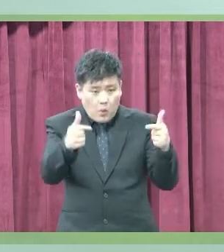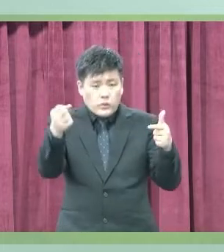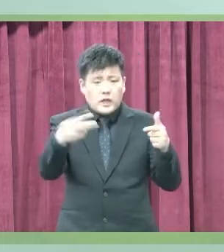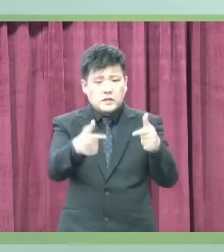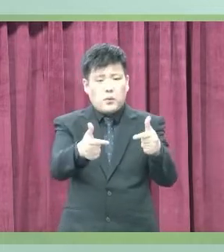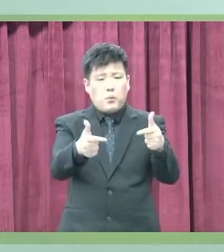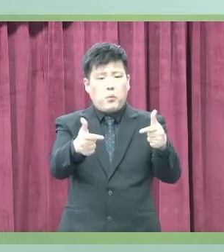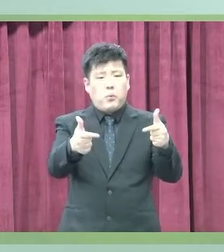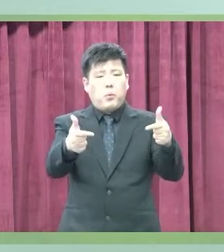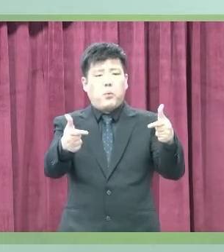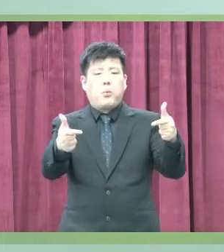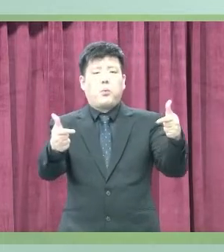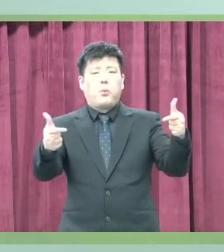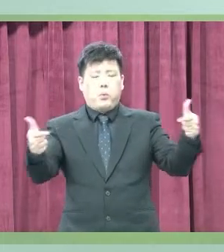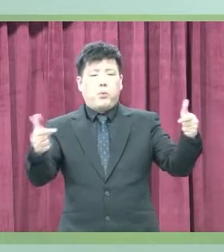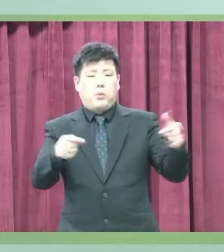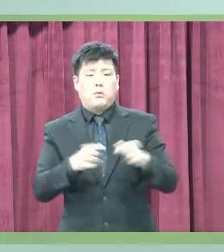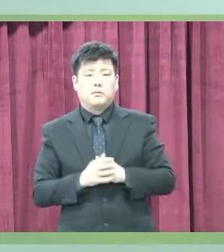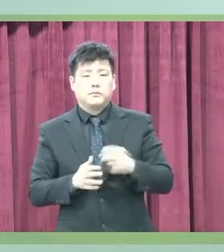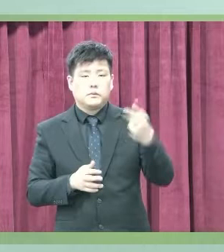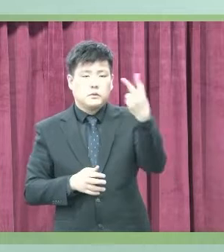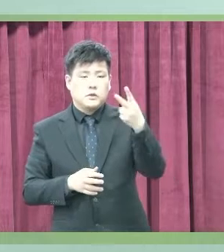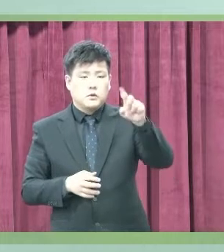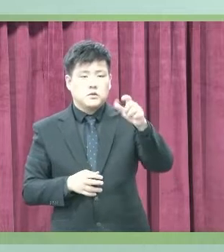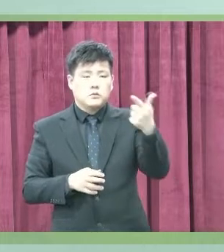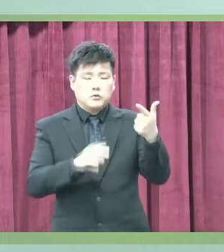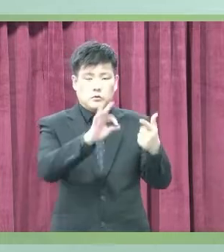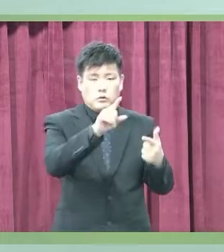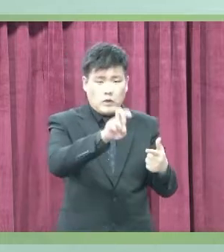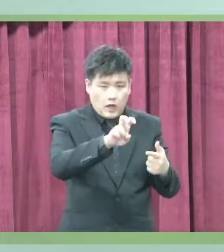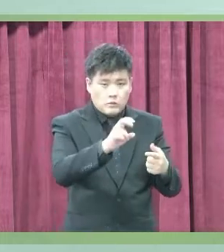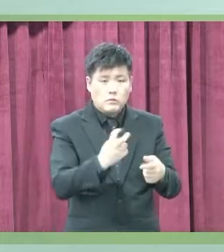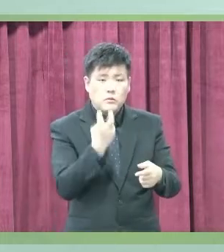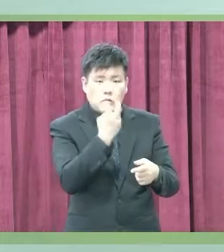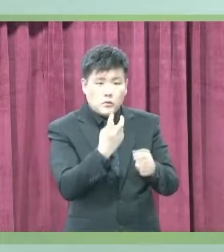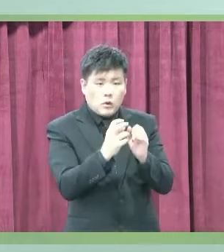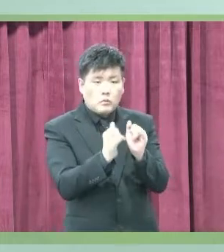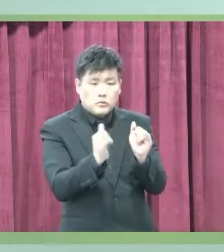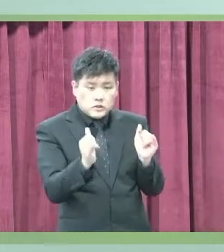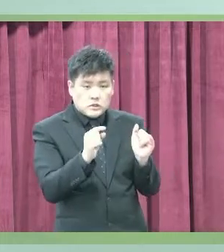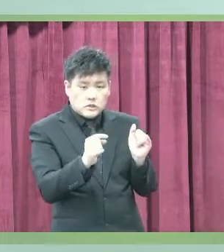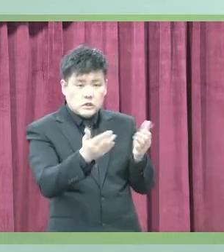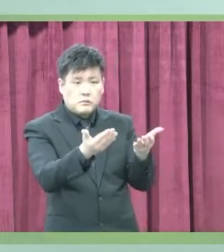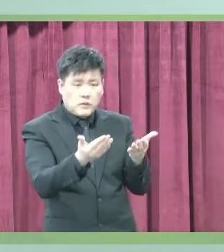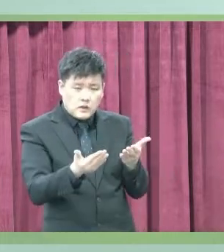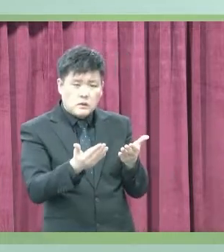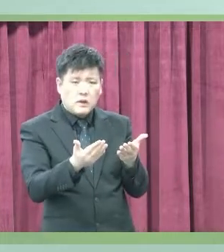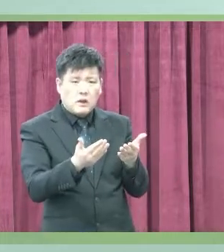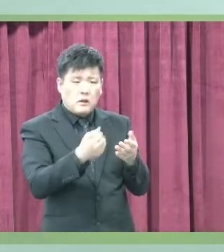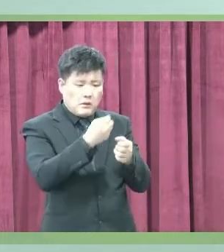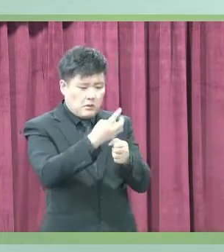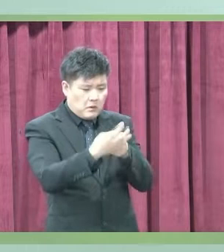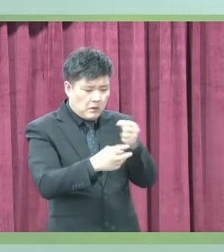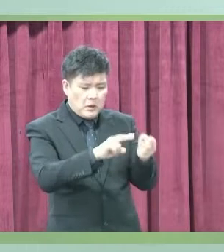모습을 보이고 있습니다. 이는 2016년에 암검진 대상자의 주기가 변경되면서 그 영향을 미치지 않았나라는